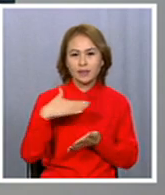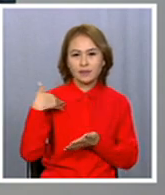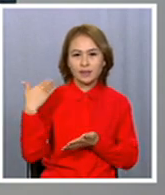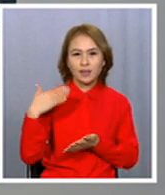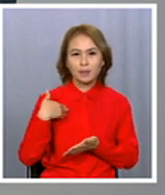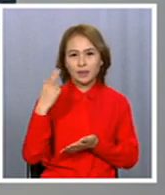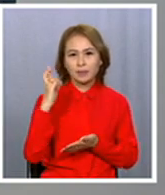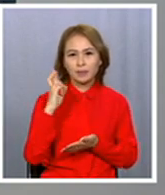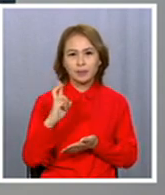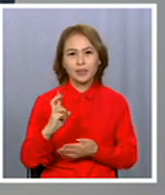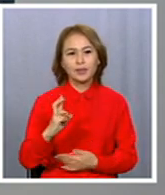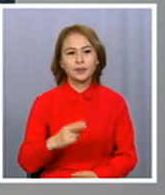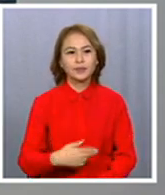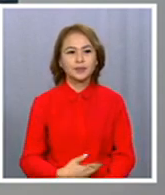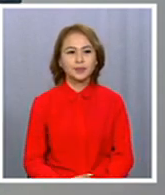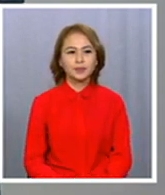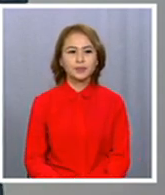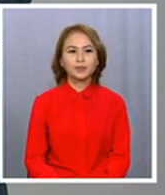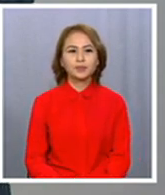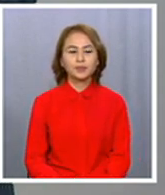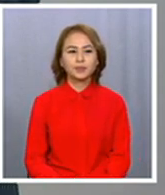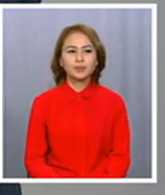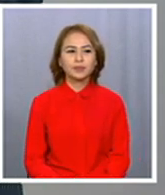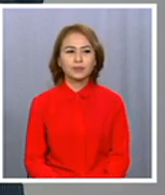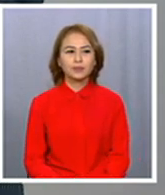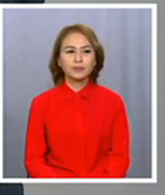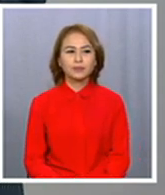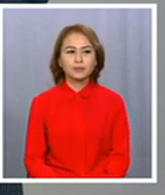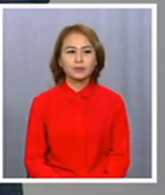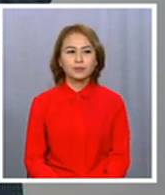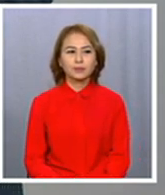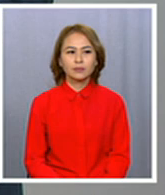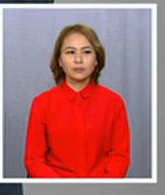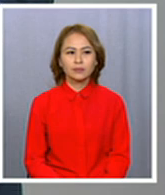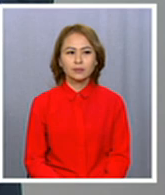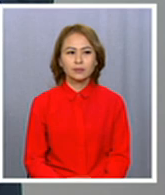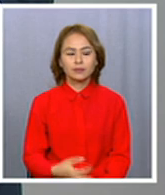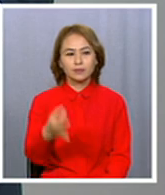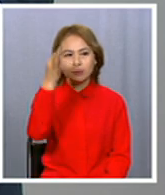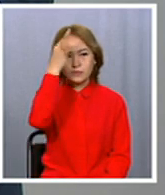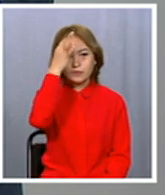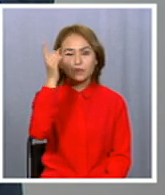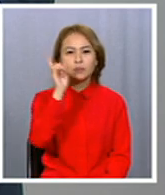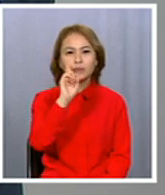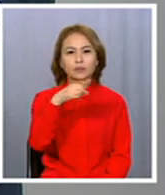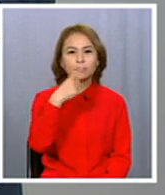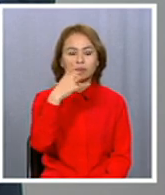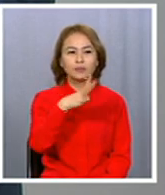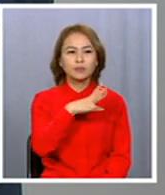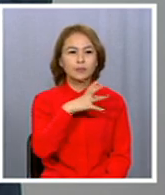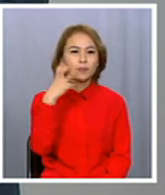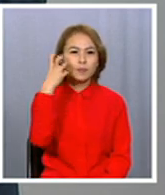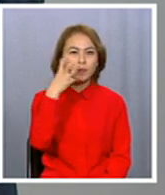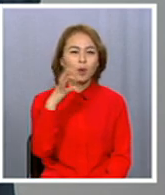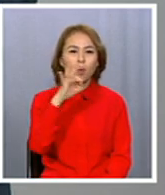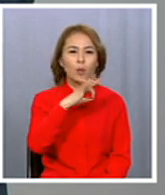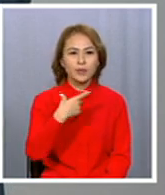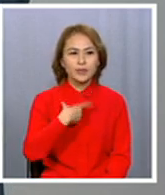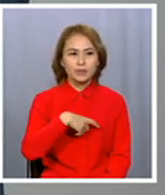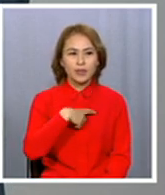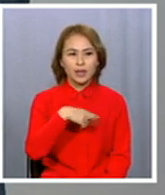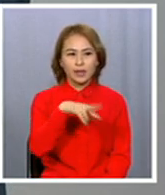есть витамин В. Молодцы. Итак, вспомните, что говорил помидор о себе.